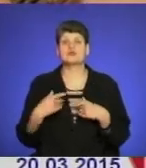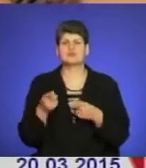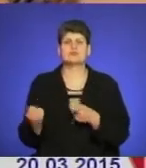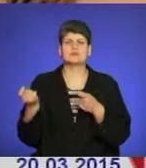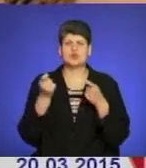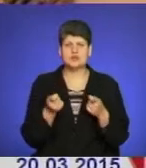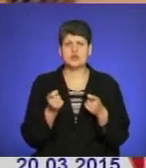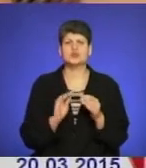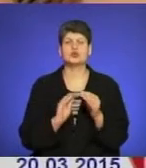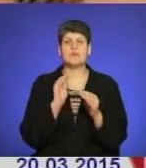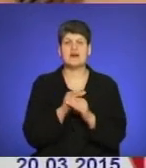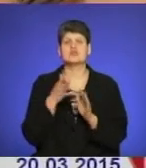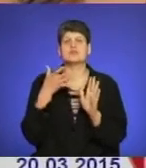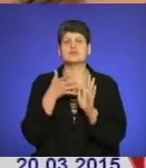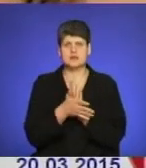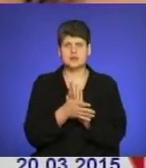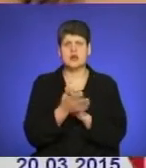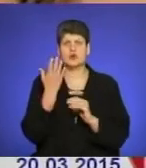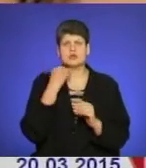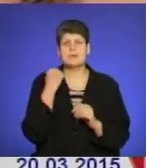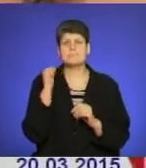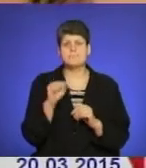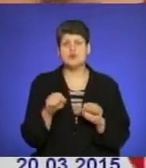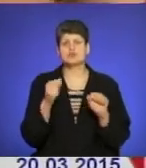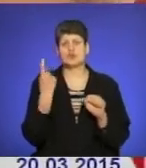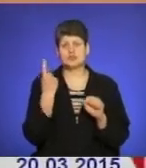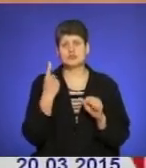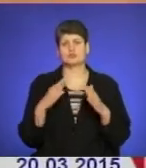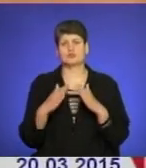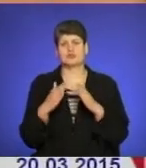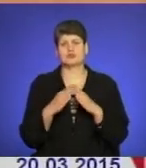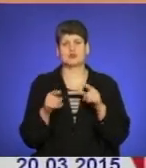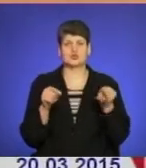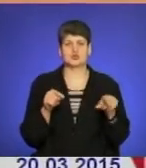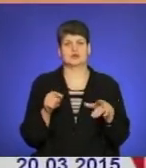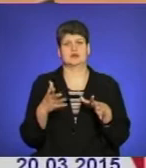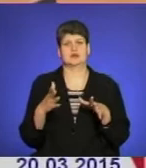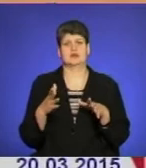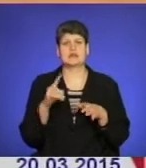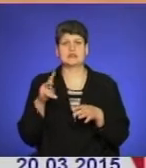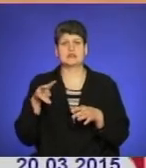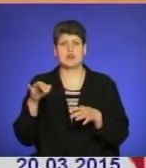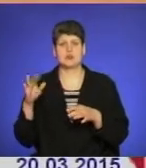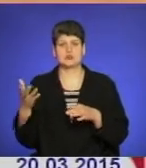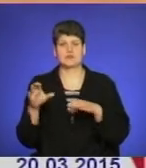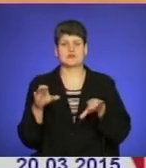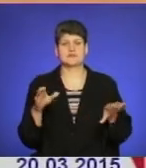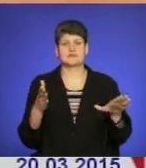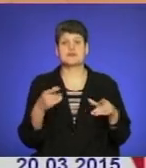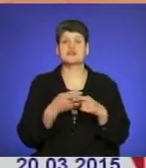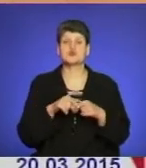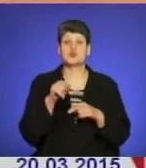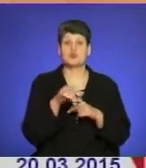додаткові витрати, коли можна один будинок, другий і сюди на Злуки вивезти безпосередньо всі комунікації. Ну і плюс на цьому